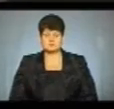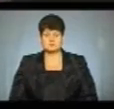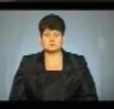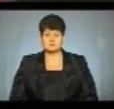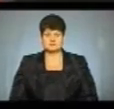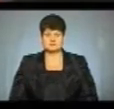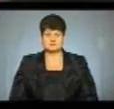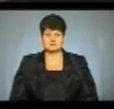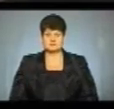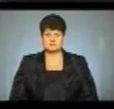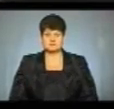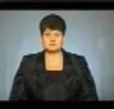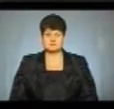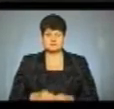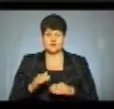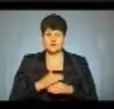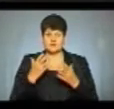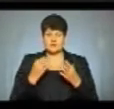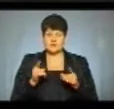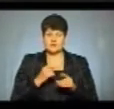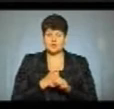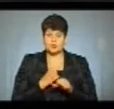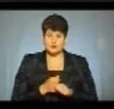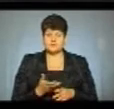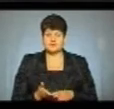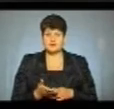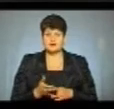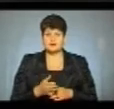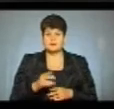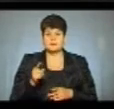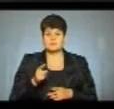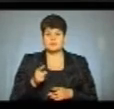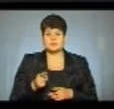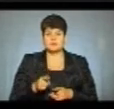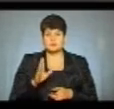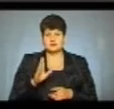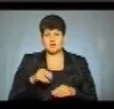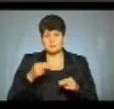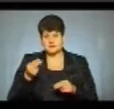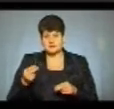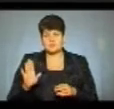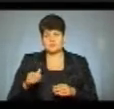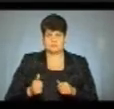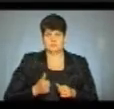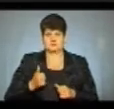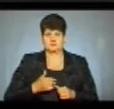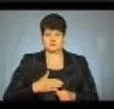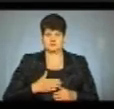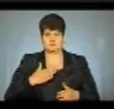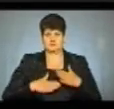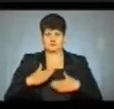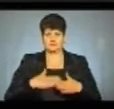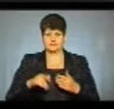Доброго дня. Що ви тут робите? Ми робимо надпис, який буде підбадьорювати Тернополяни. Я думаю, яка людина буде приходити,